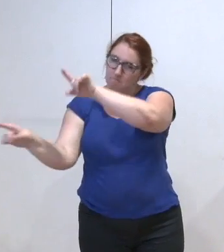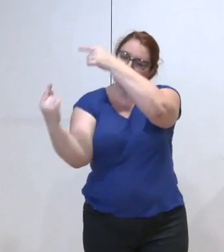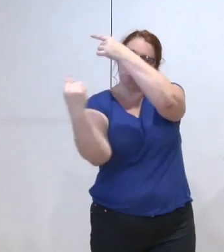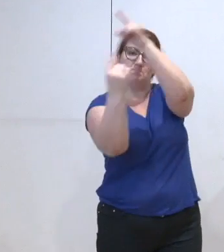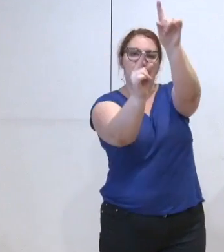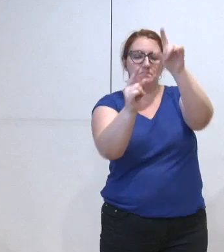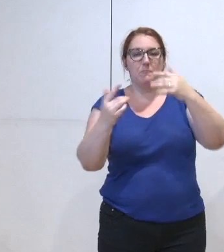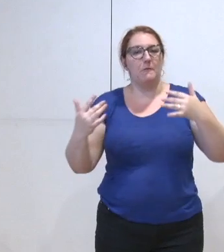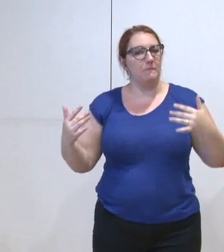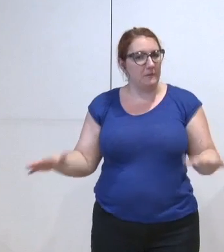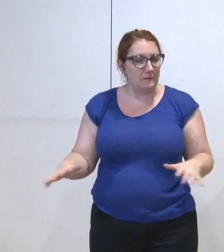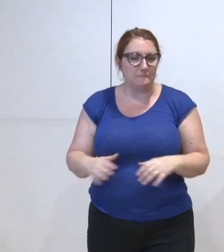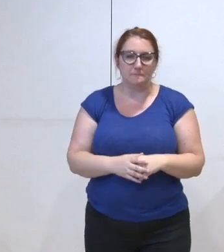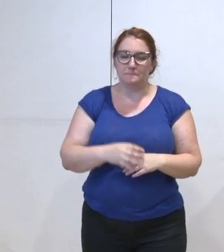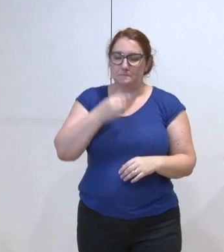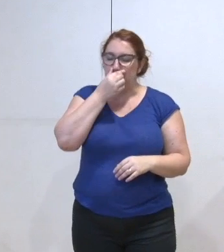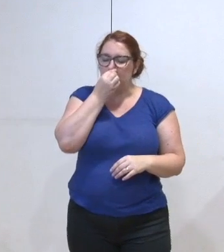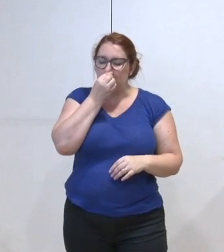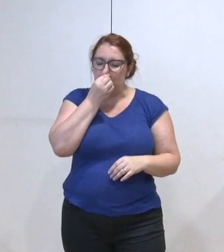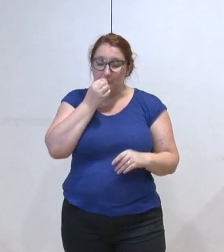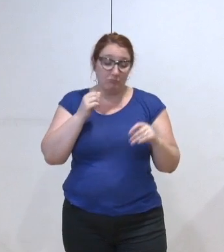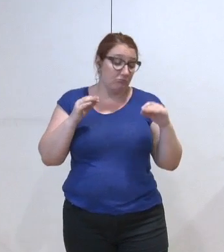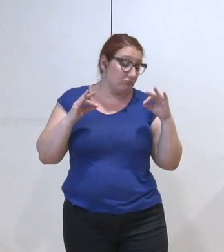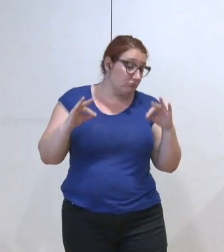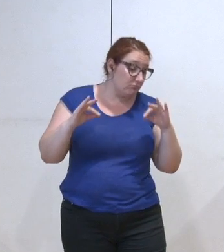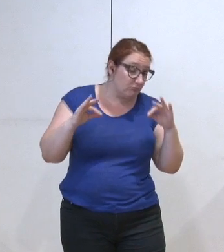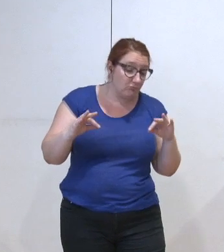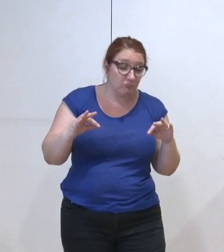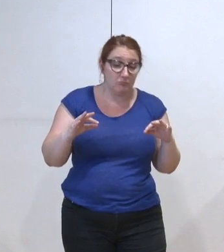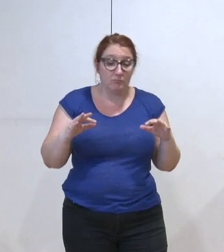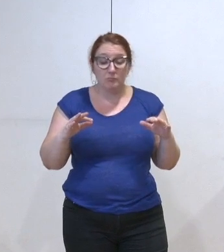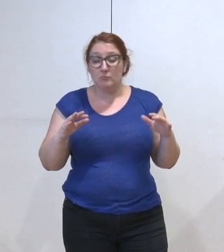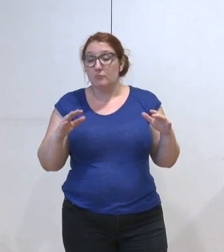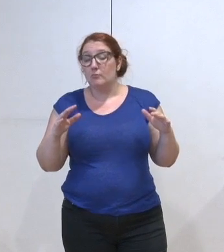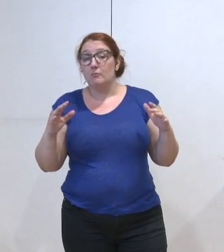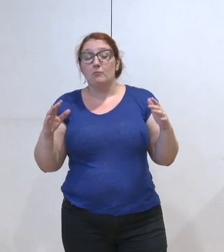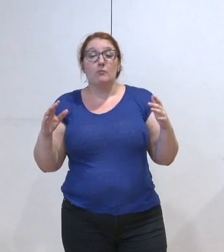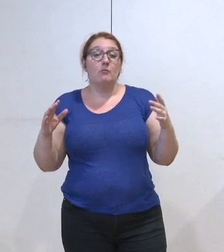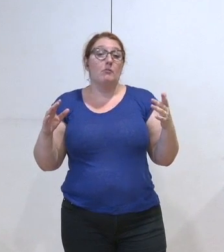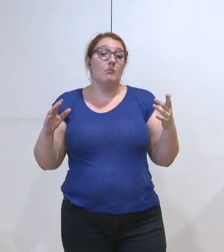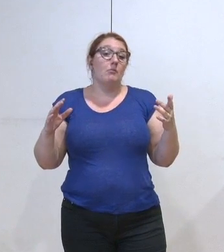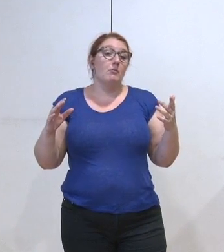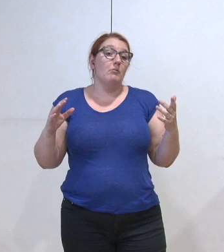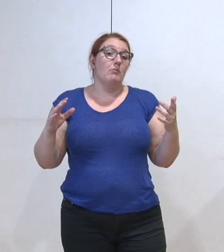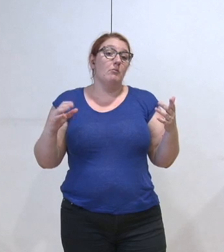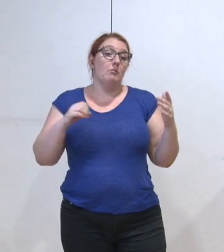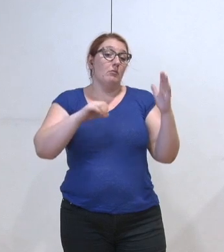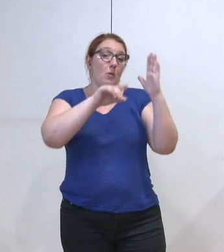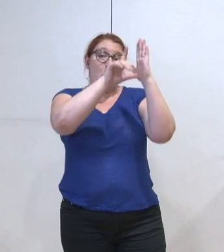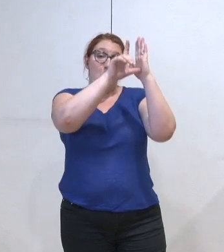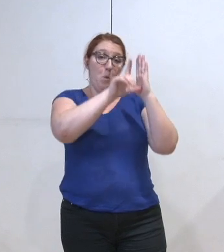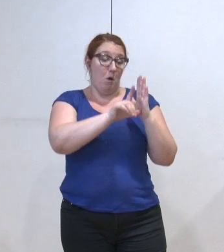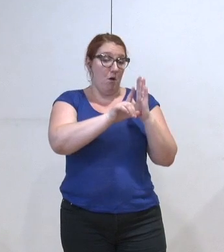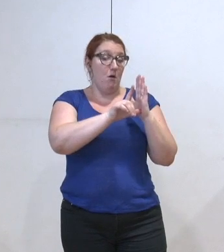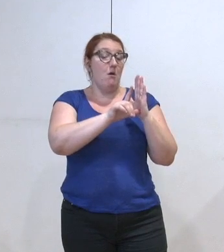euh ce qui ce qui est des histoires relevants euh qui sont répréhensibles par la loi nous avons fait des